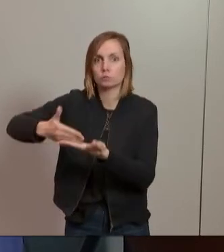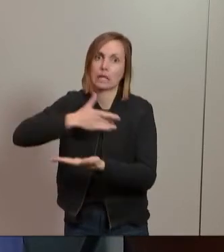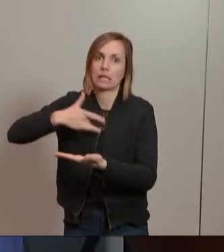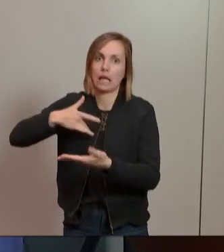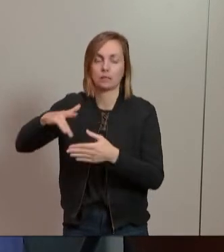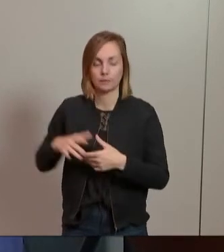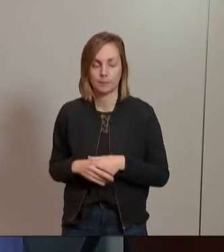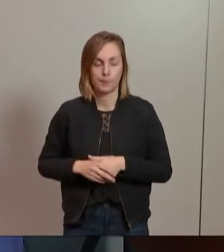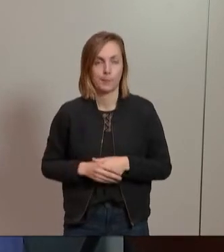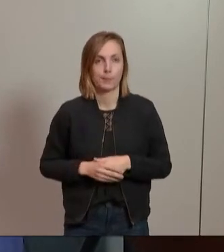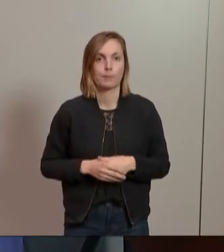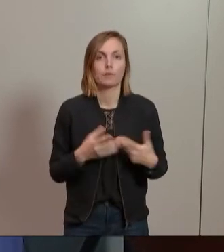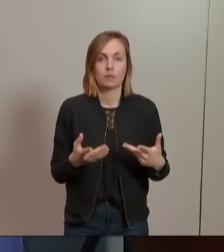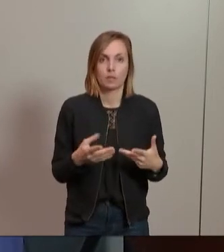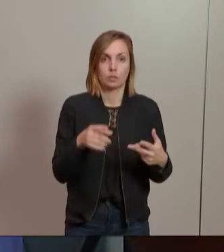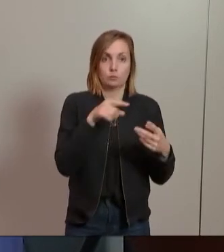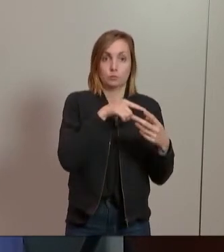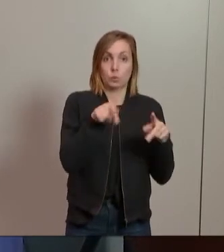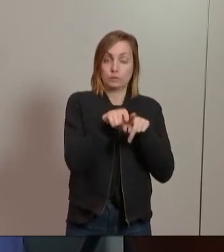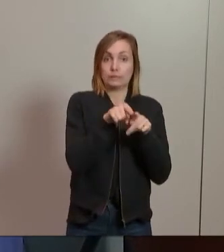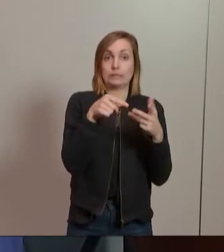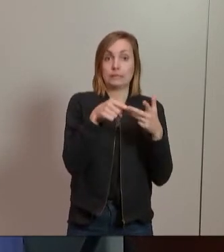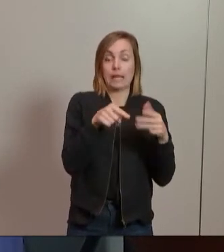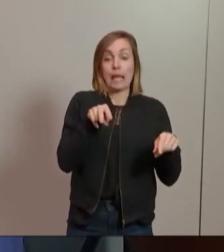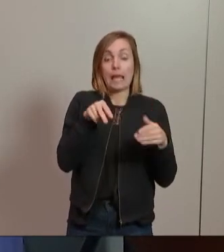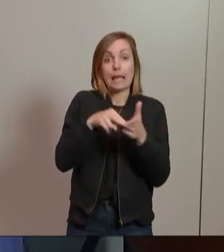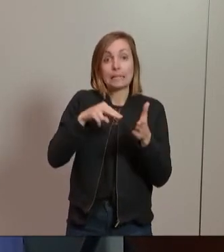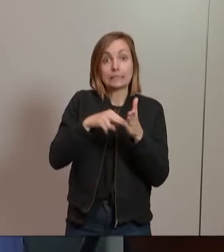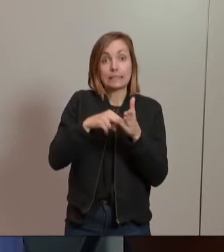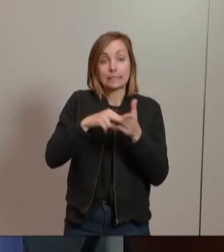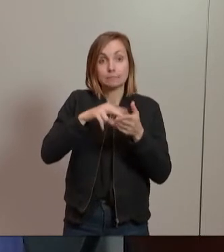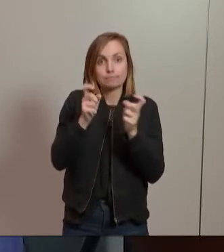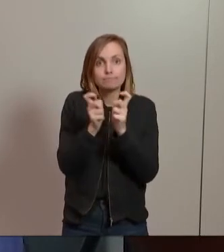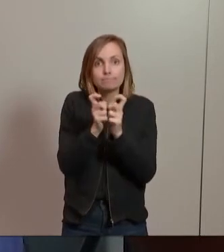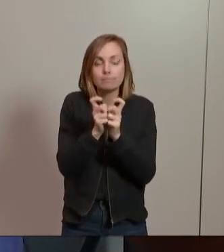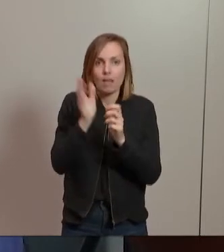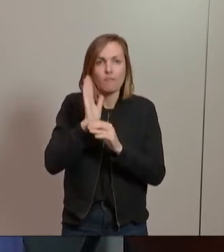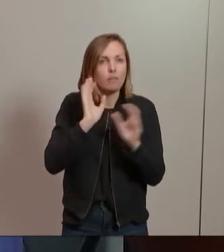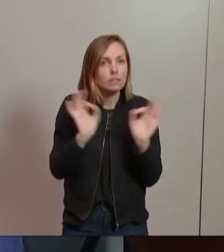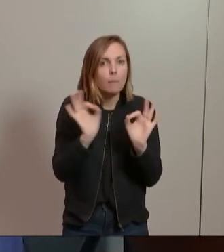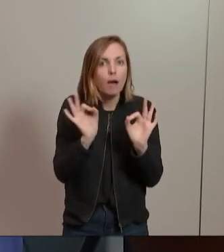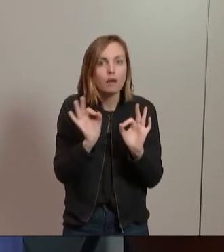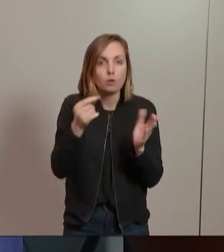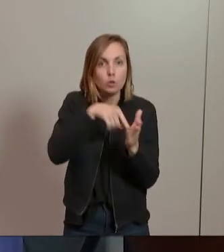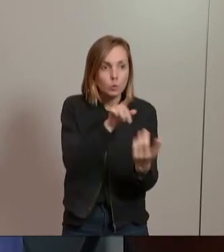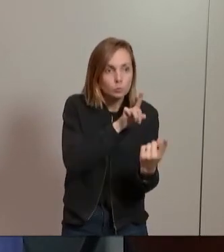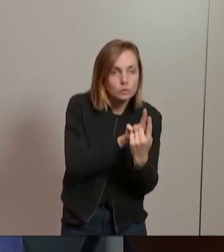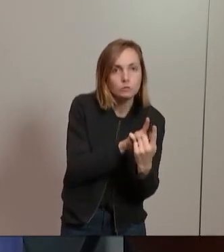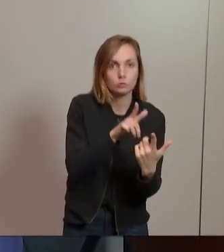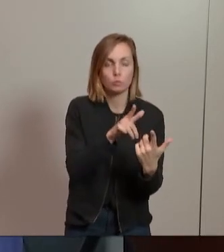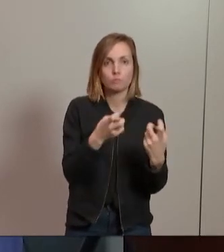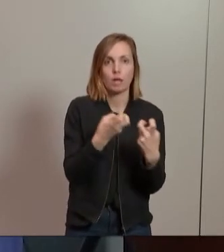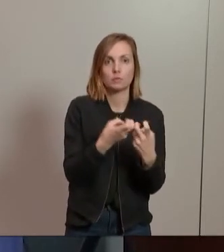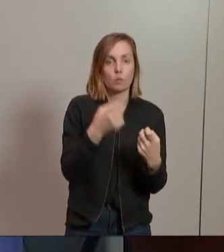sanitaire. Ils comprennent également l'installation de prises électriques dans les espaces de consultation qui en étaient dépourvus, nécessaire pour l'installation de fauteuils